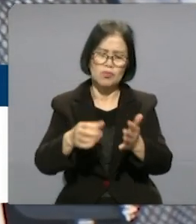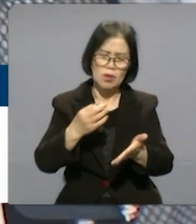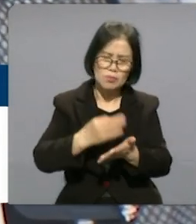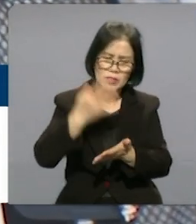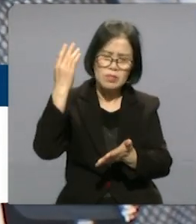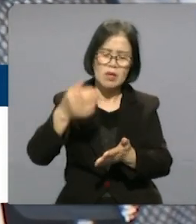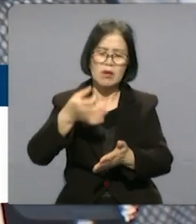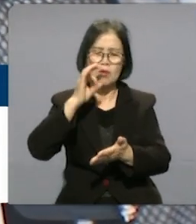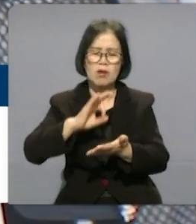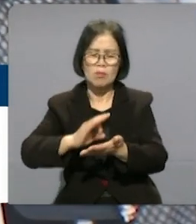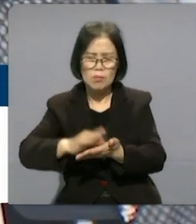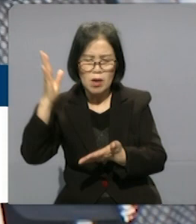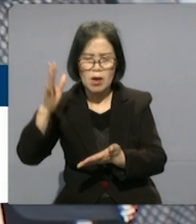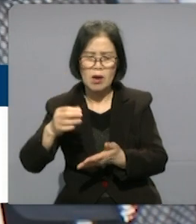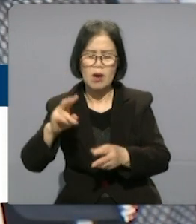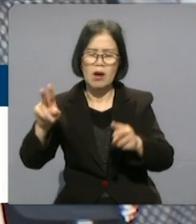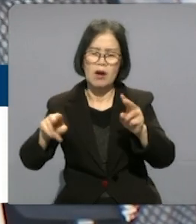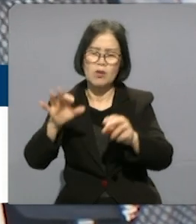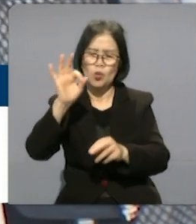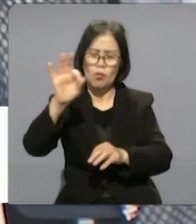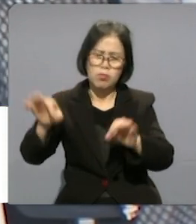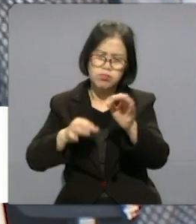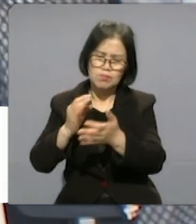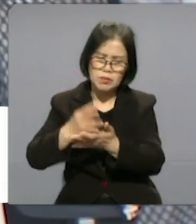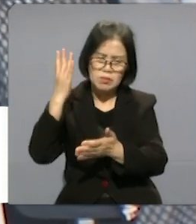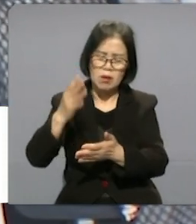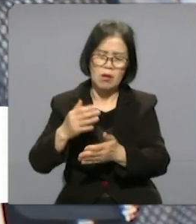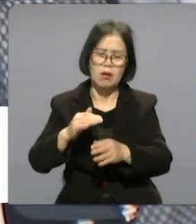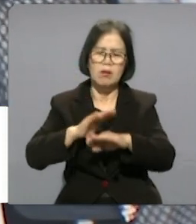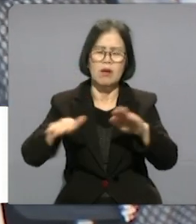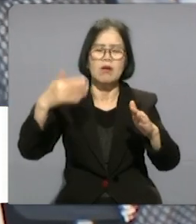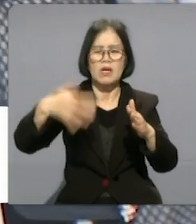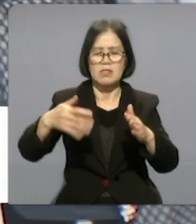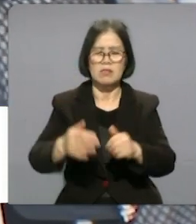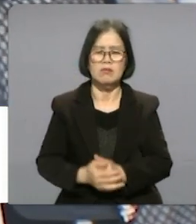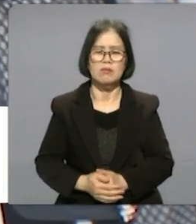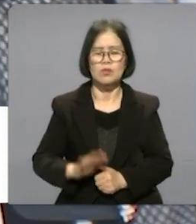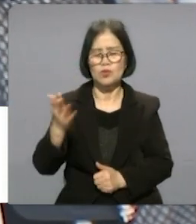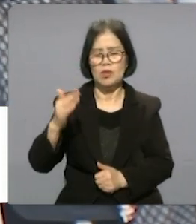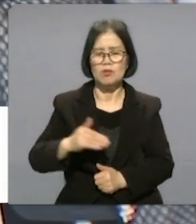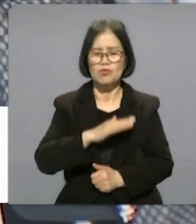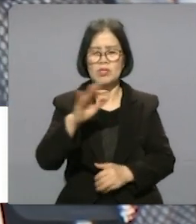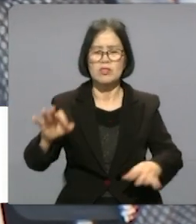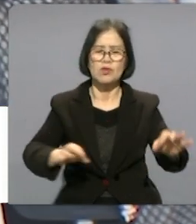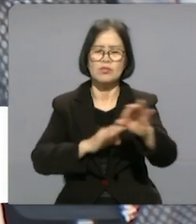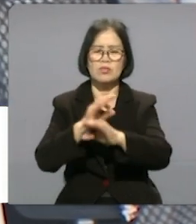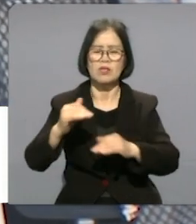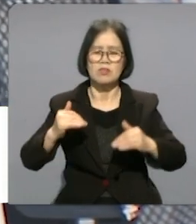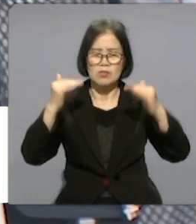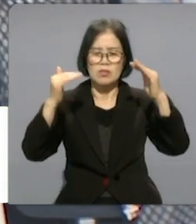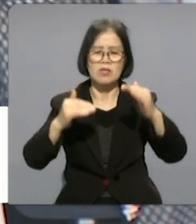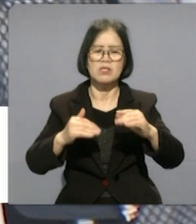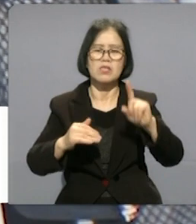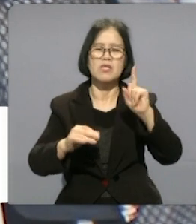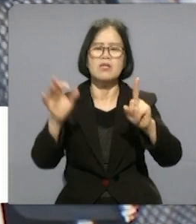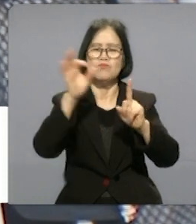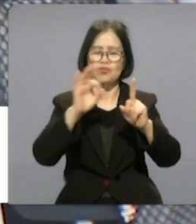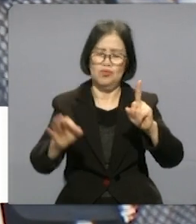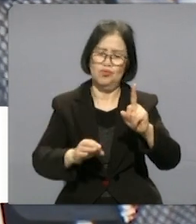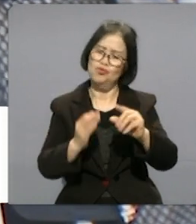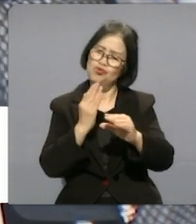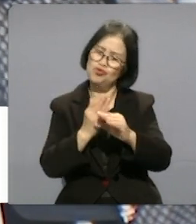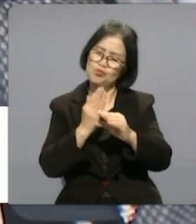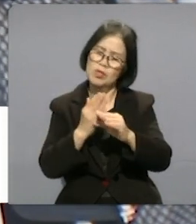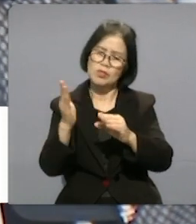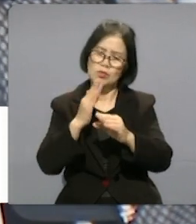고환율이 아직도 해소되지 않고 있는 상황에서 최근에 우리 경제 성장률 올해 1%